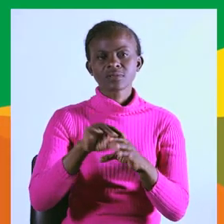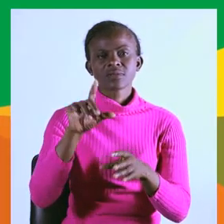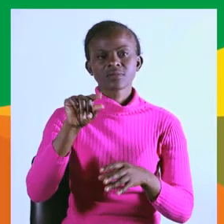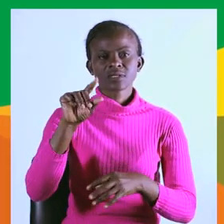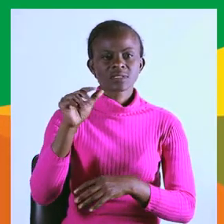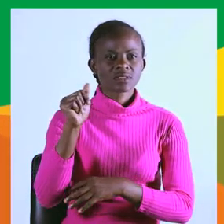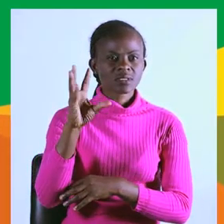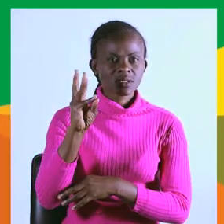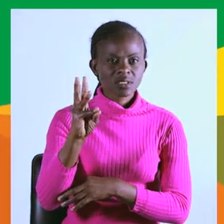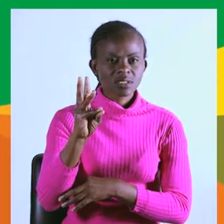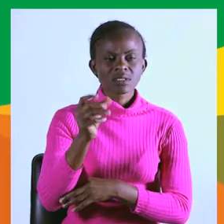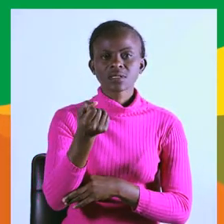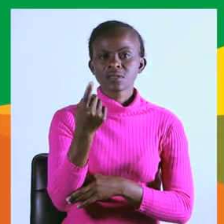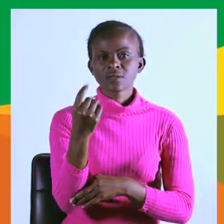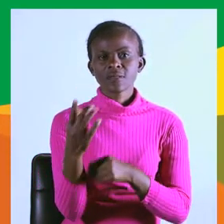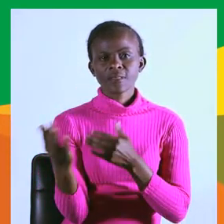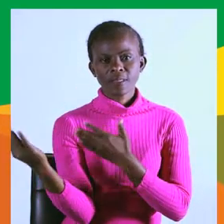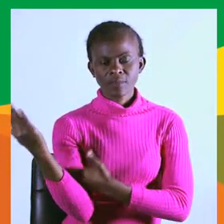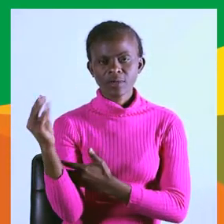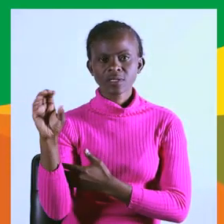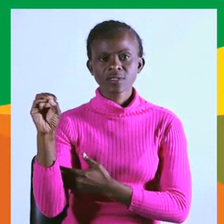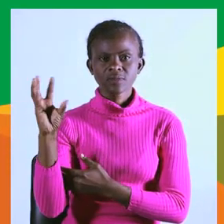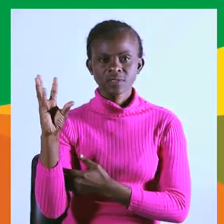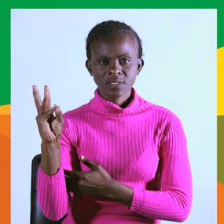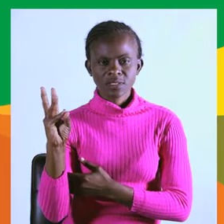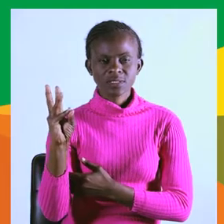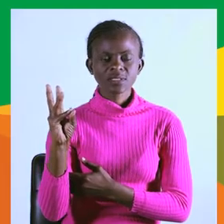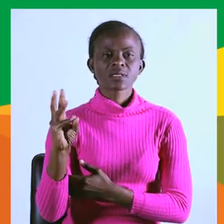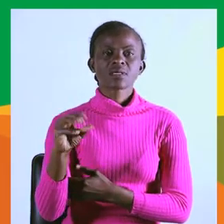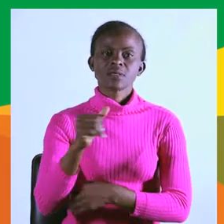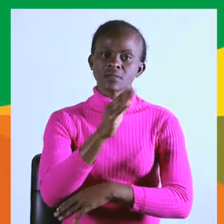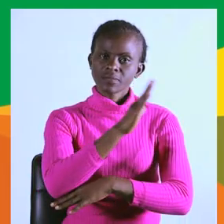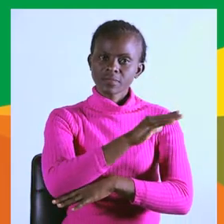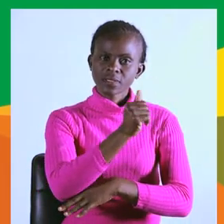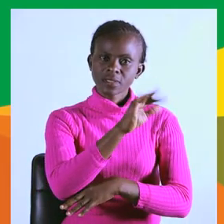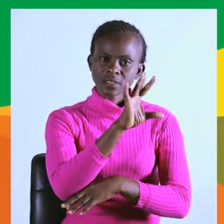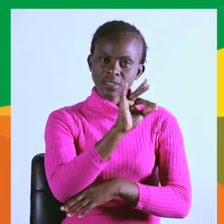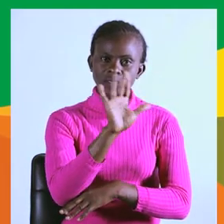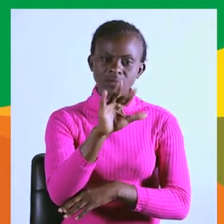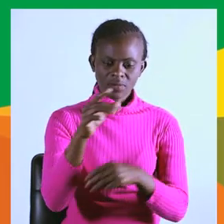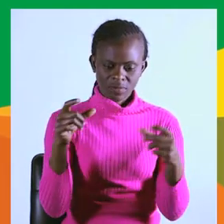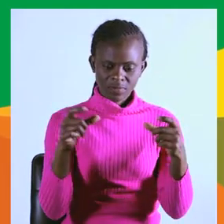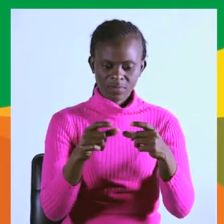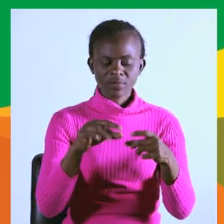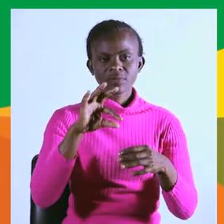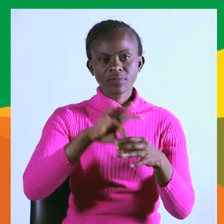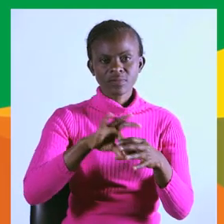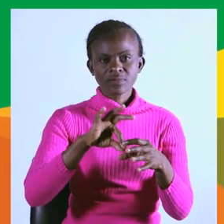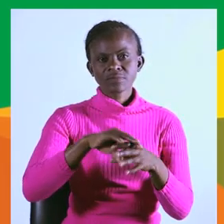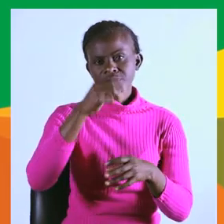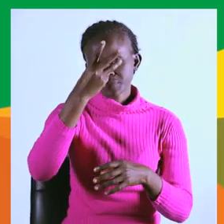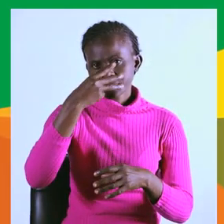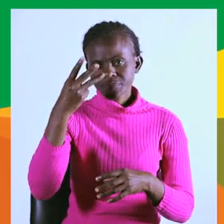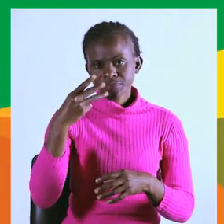di Napoli sasari oe Mvote unumwaka mkusakula chali kumbuwa Hamweka haa na kuvote ya alifrenda Chizanacho paku halikumbu ya eleven kukumi